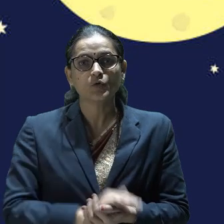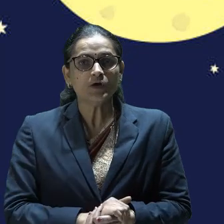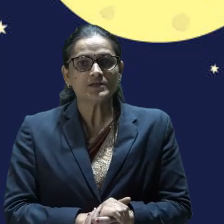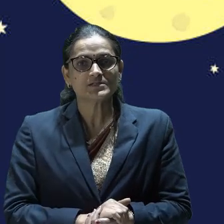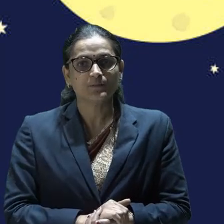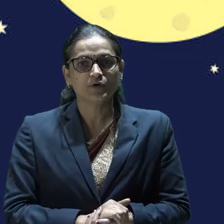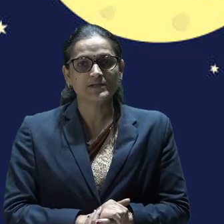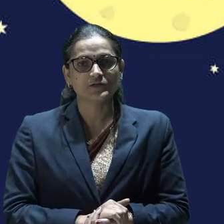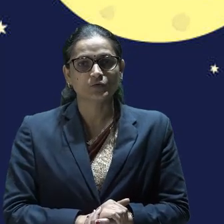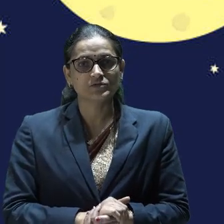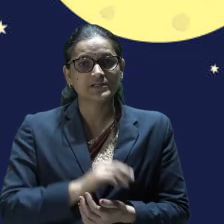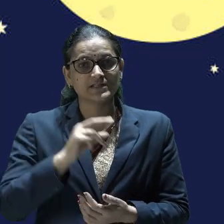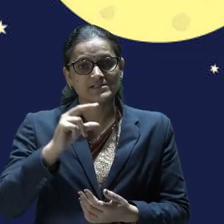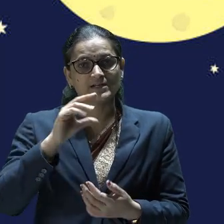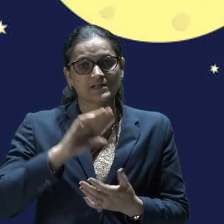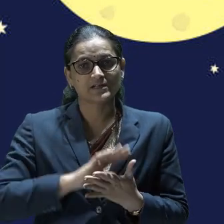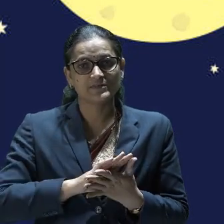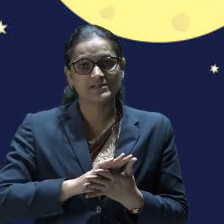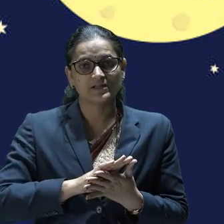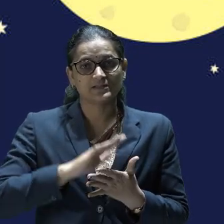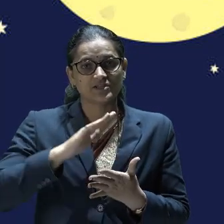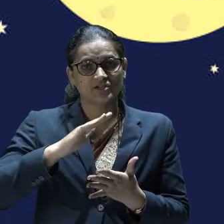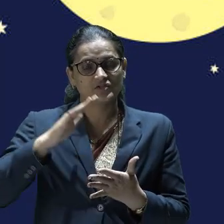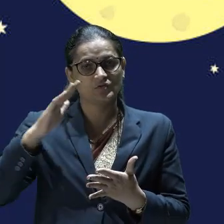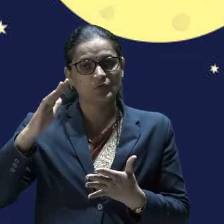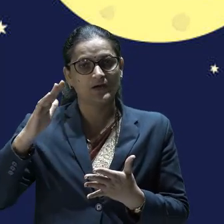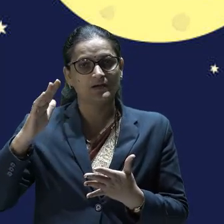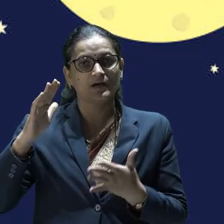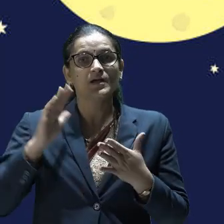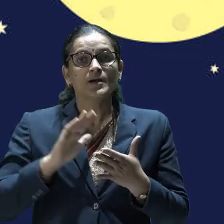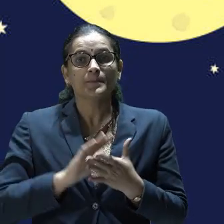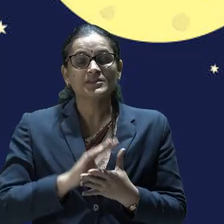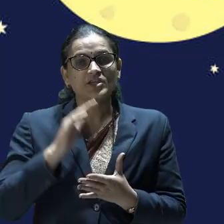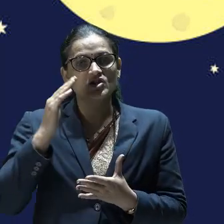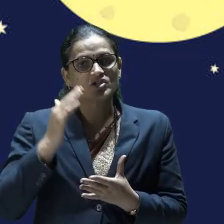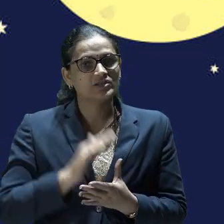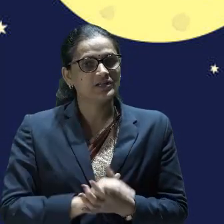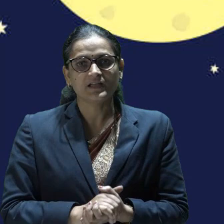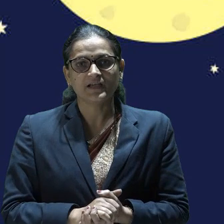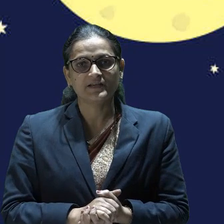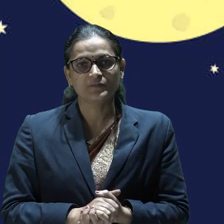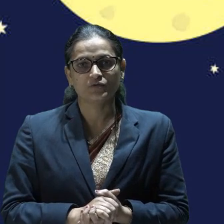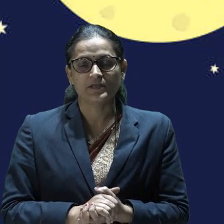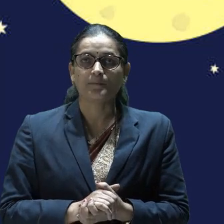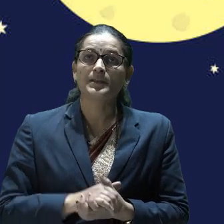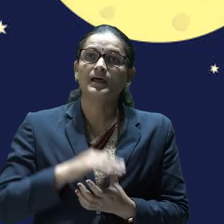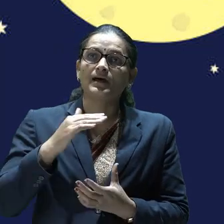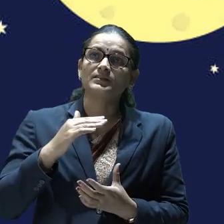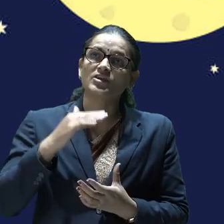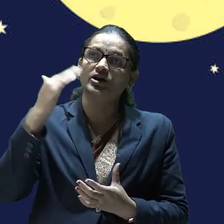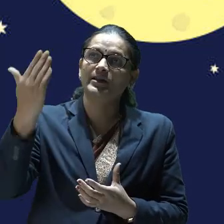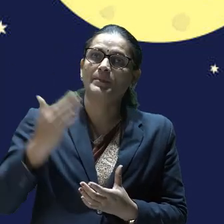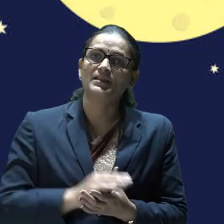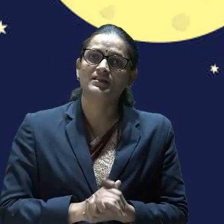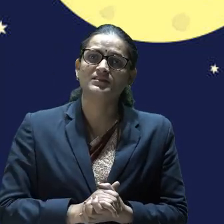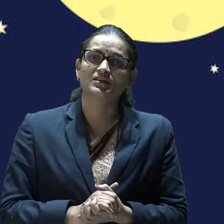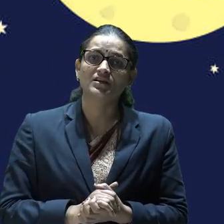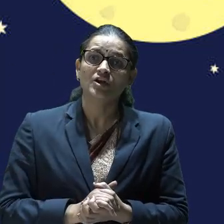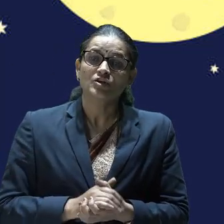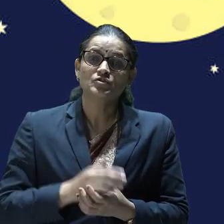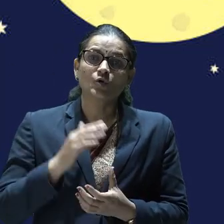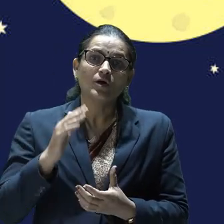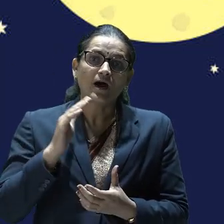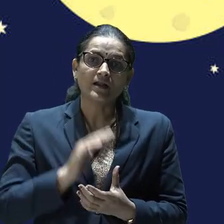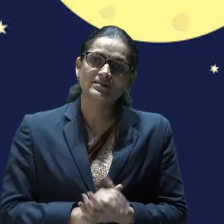संकटाला तो सामोरे जातो, जरी त्याचा आकार कमी झाला त्याच्यानंतर तो वाढला, पण त्याची शीतलता काही कमी होत नाही। आपल्याला त्याच्याकडे